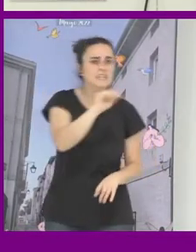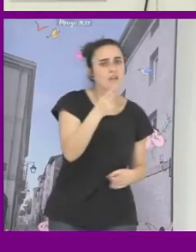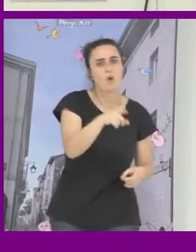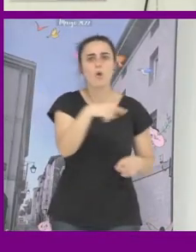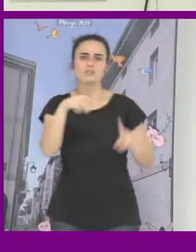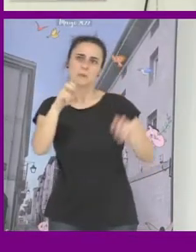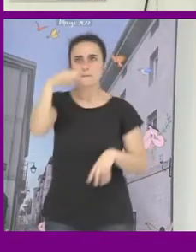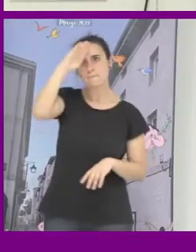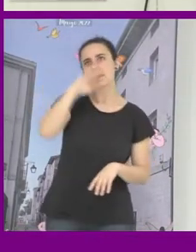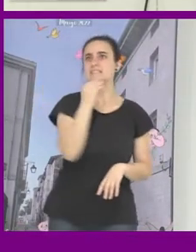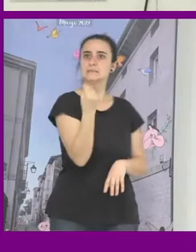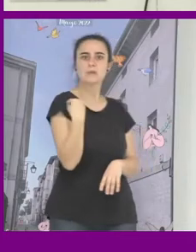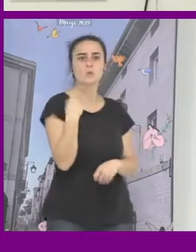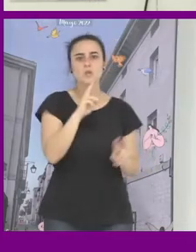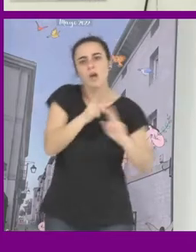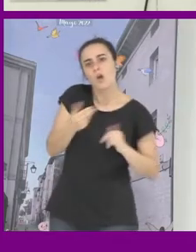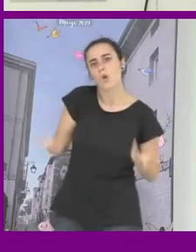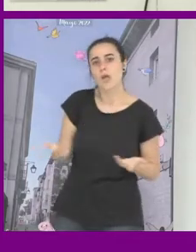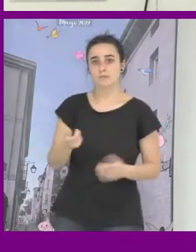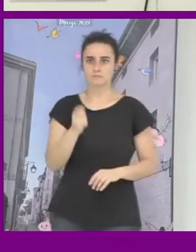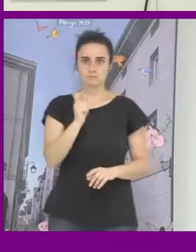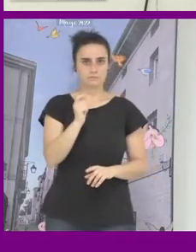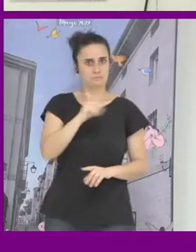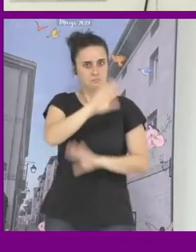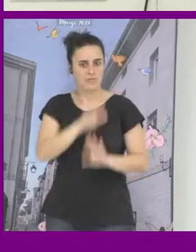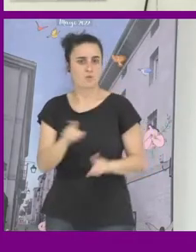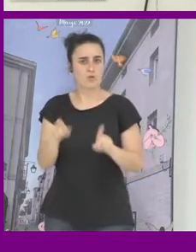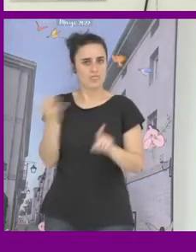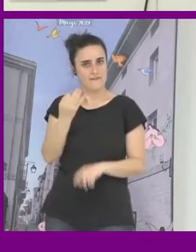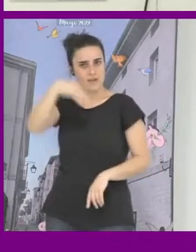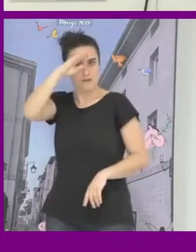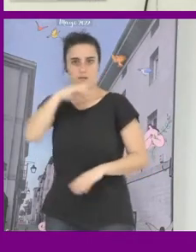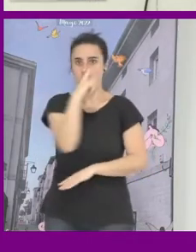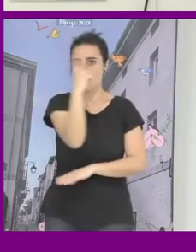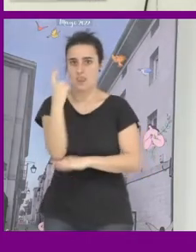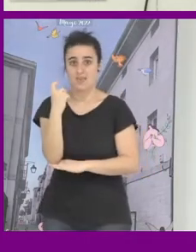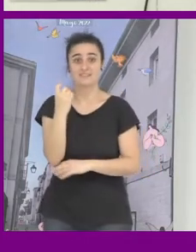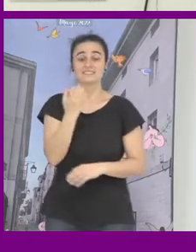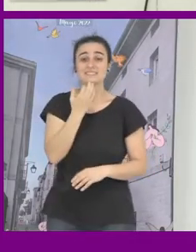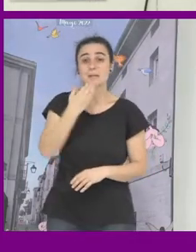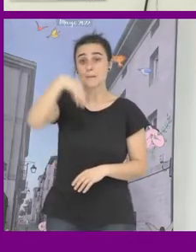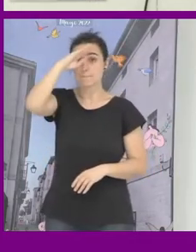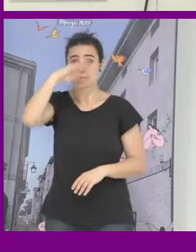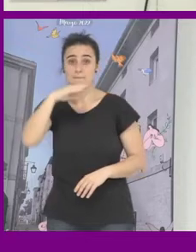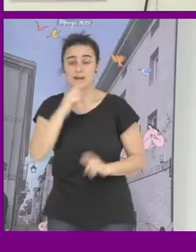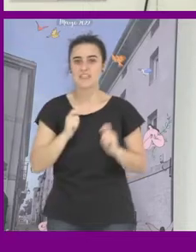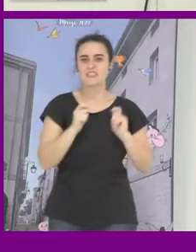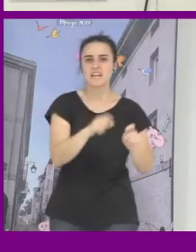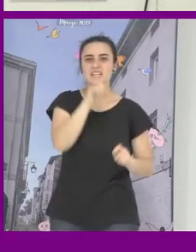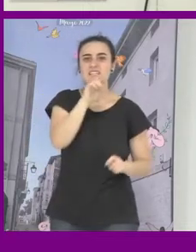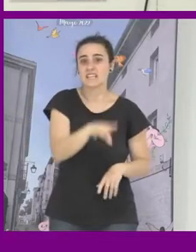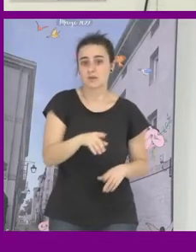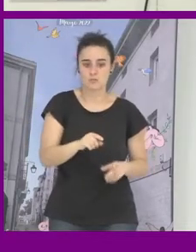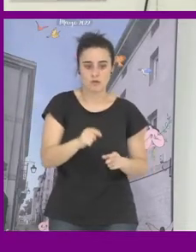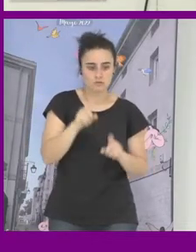buruz galdetzen badu, osea, beti badirudi aita existitu behar duela, eta aita egiten zaituena ez da ume bat hastea,